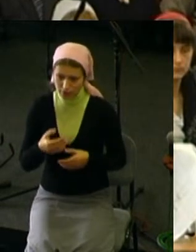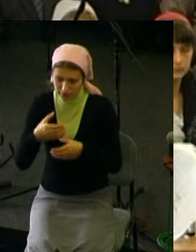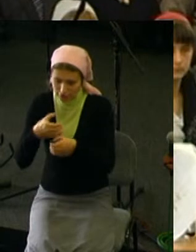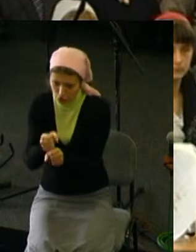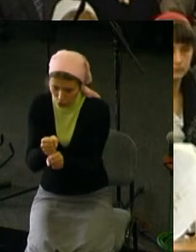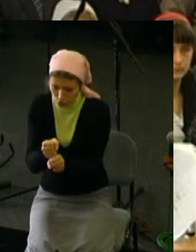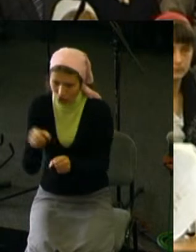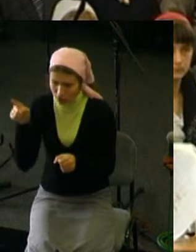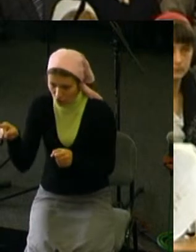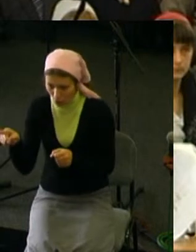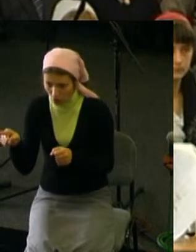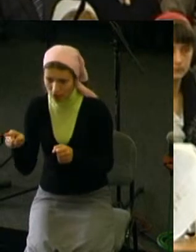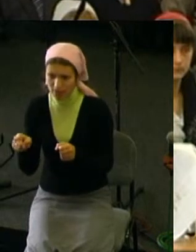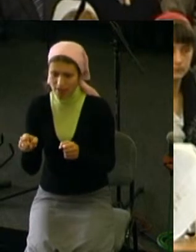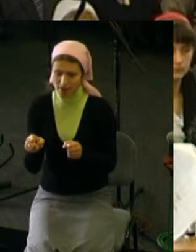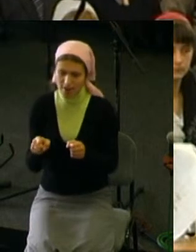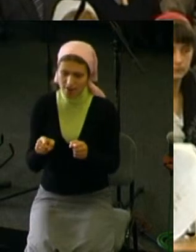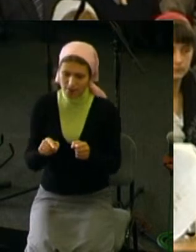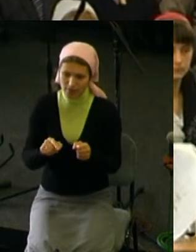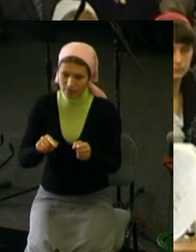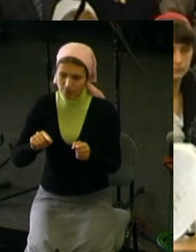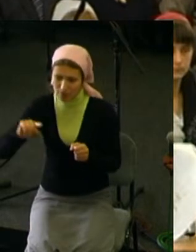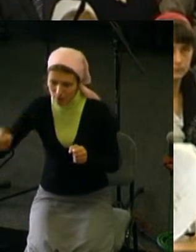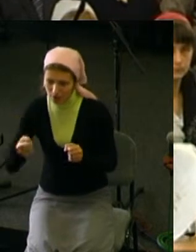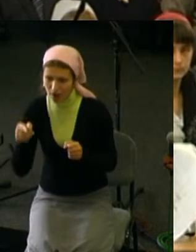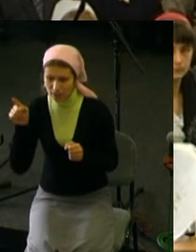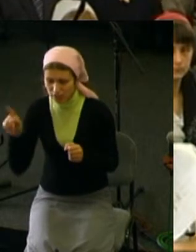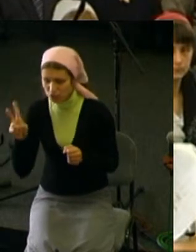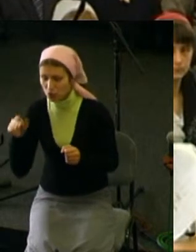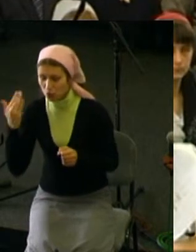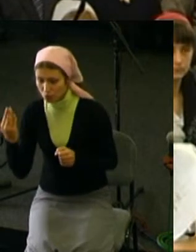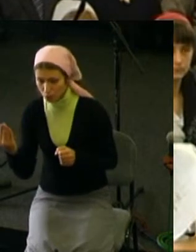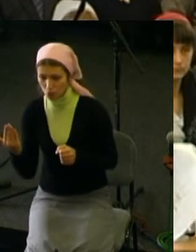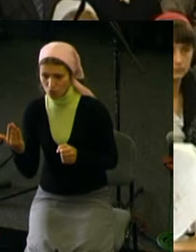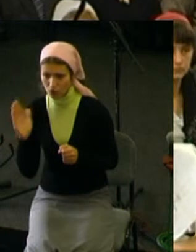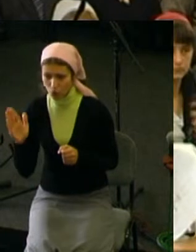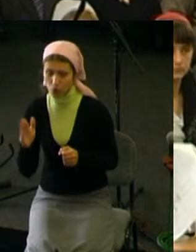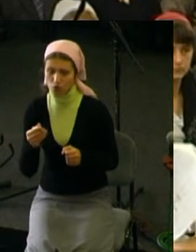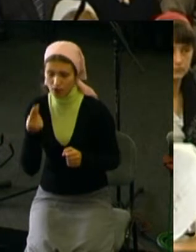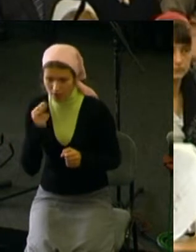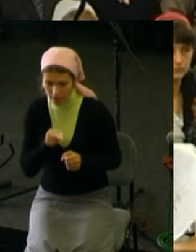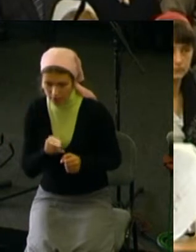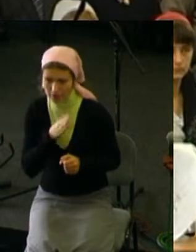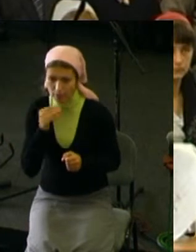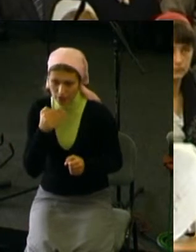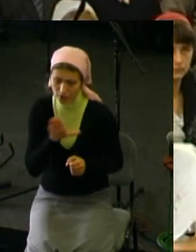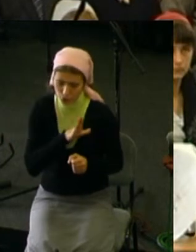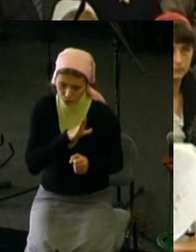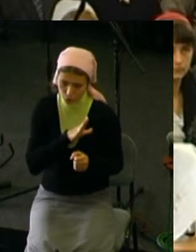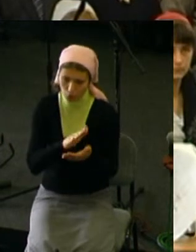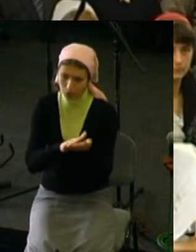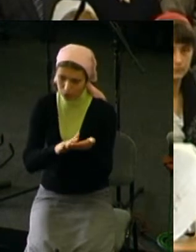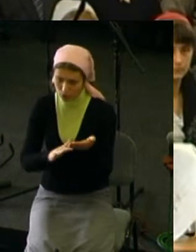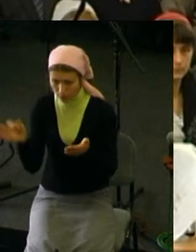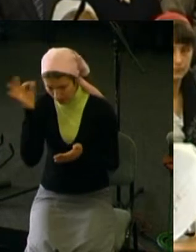того і вимагає від того хто йому був винуватий скажіть багато було